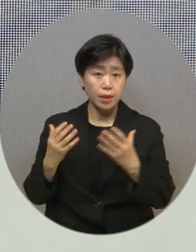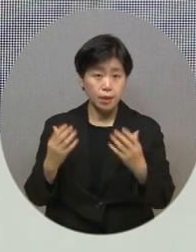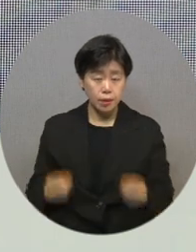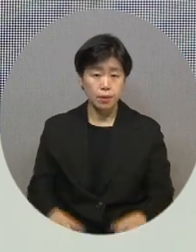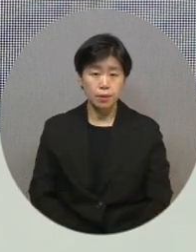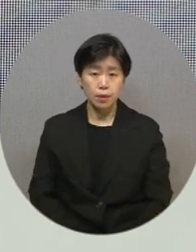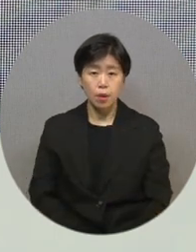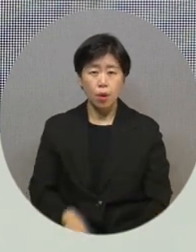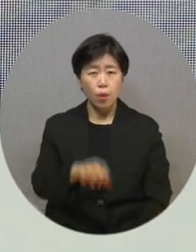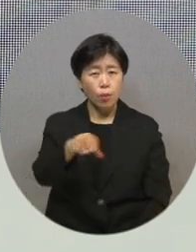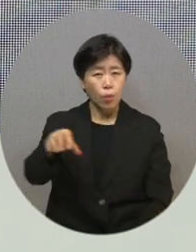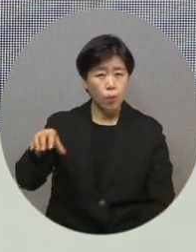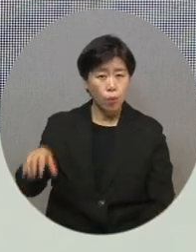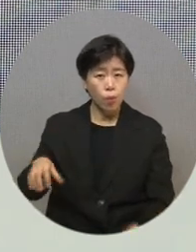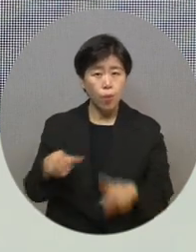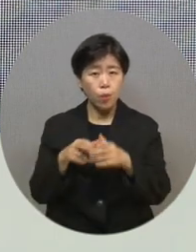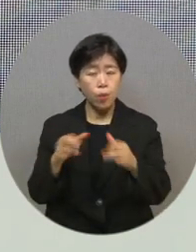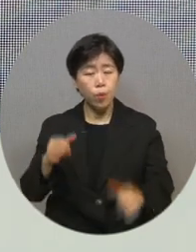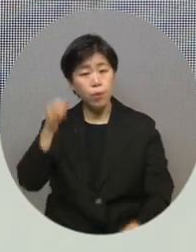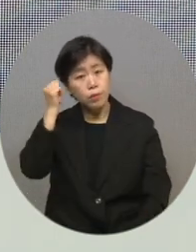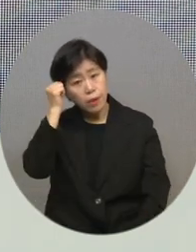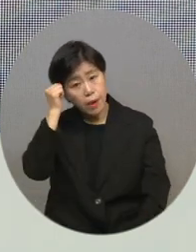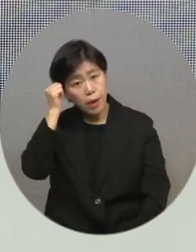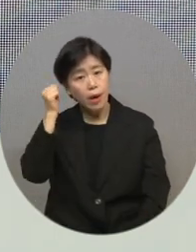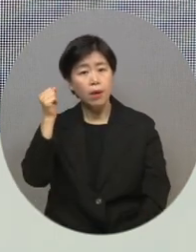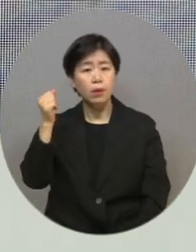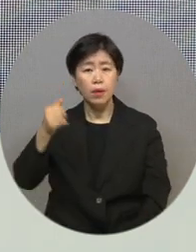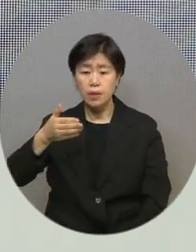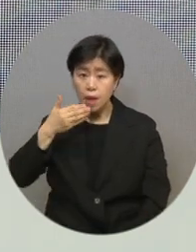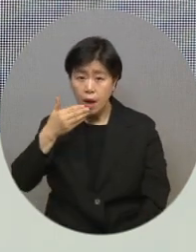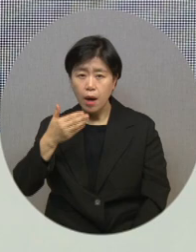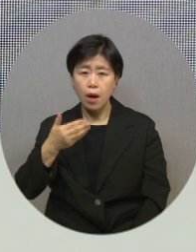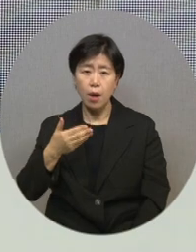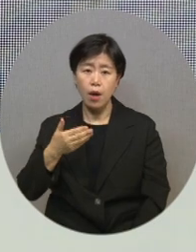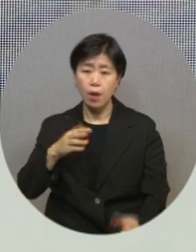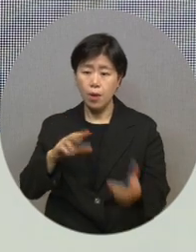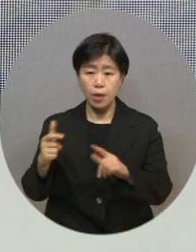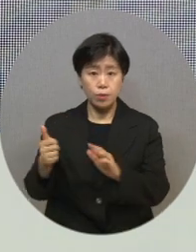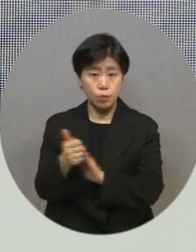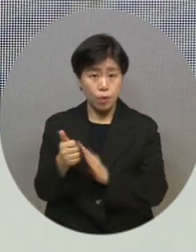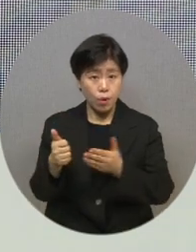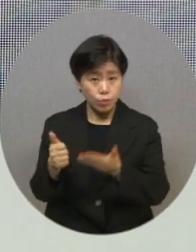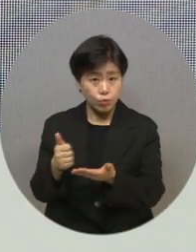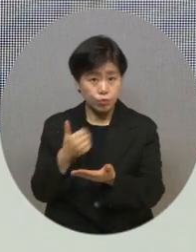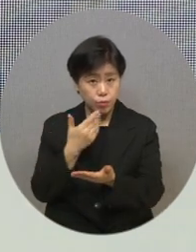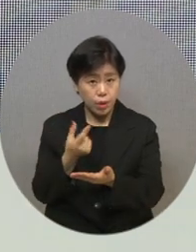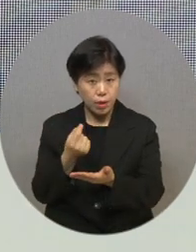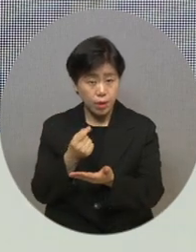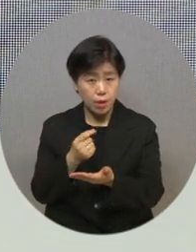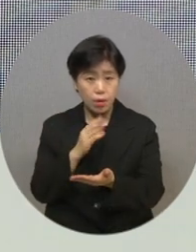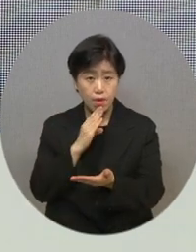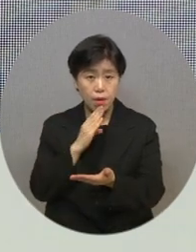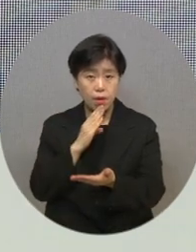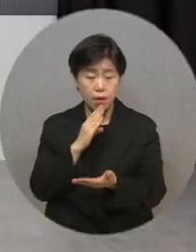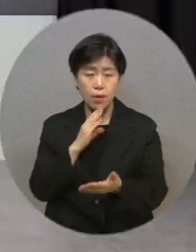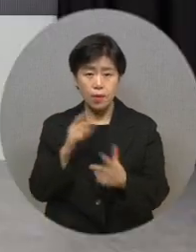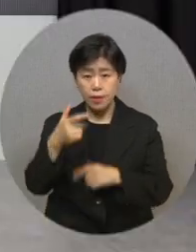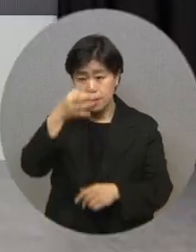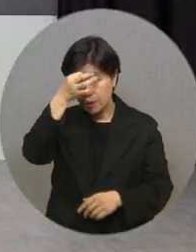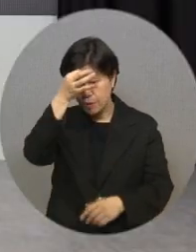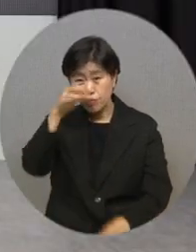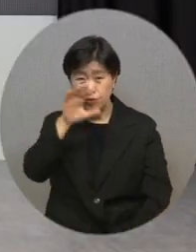잠자고 먹고 하면서 훈련을 받는네 맞습니다 장애인들이 움직이기